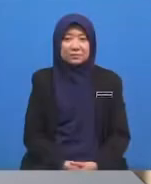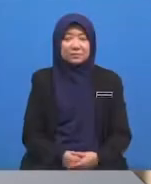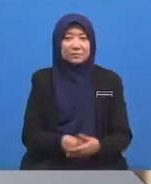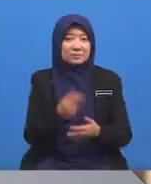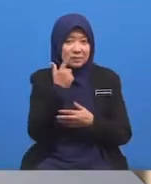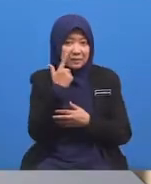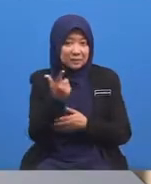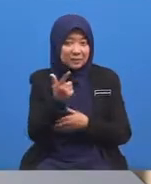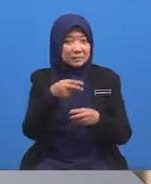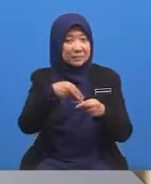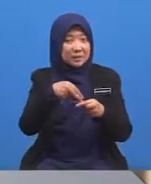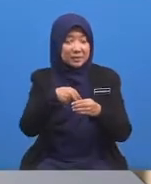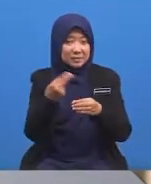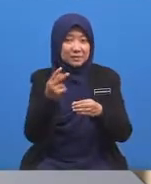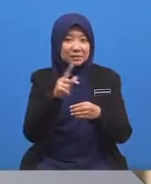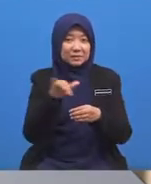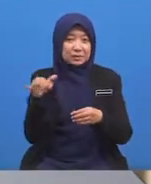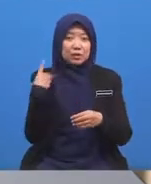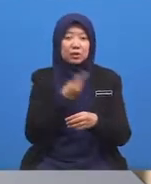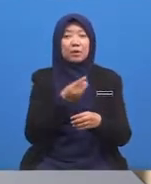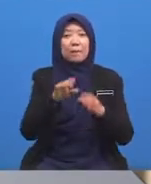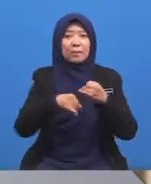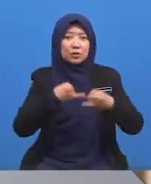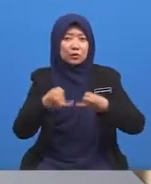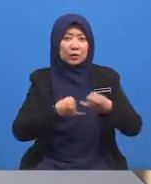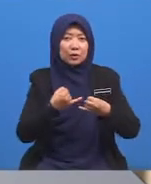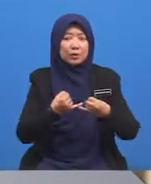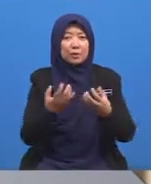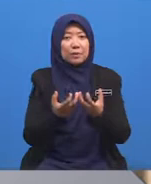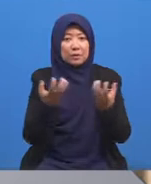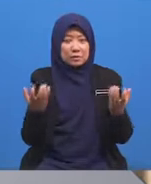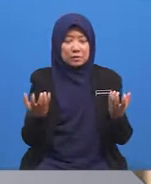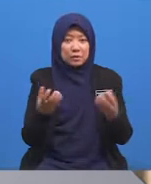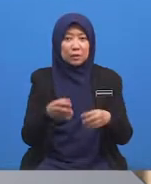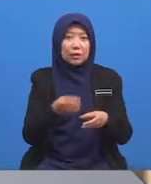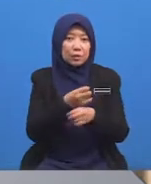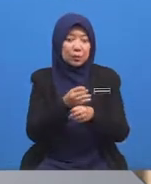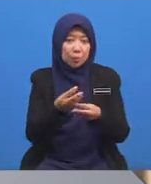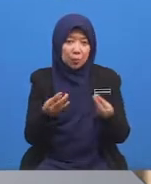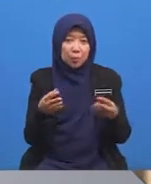Lihat hasilnya. Kita berjaya mengasingkan tepung dan kacang hijau ini.